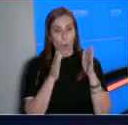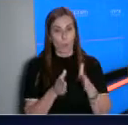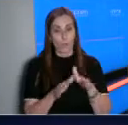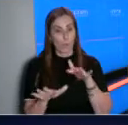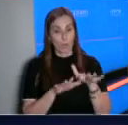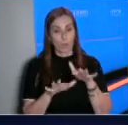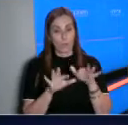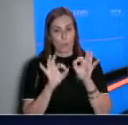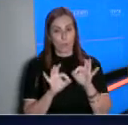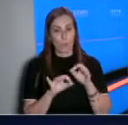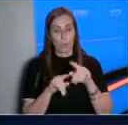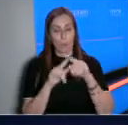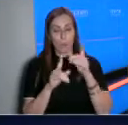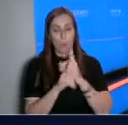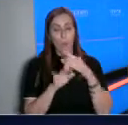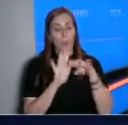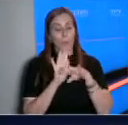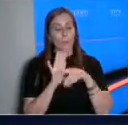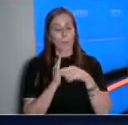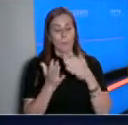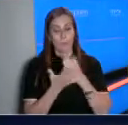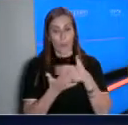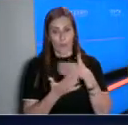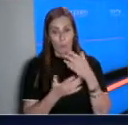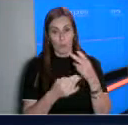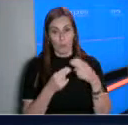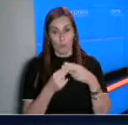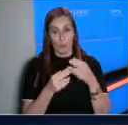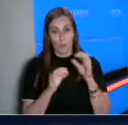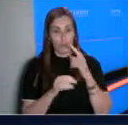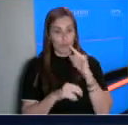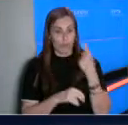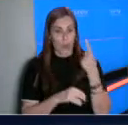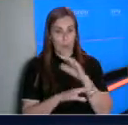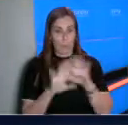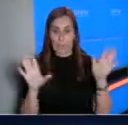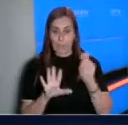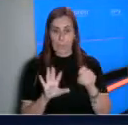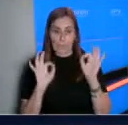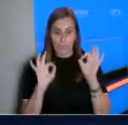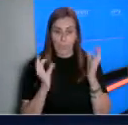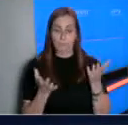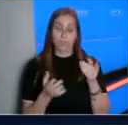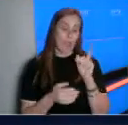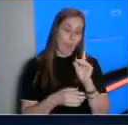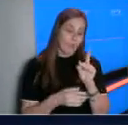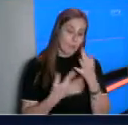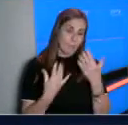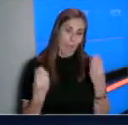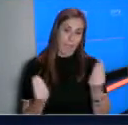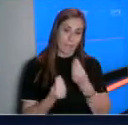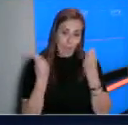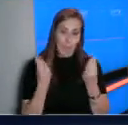גופים ממשלתיים ובעצם מול רגולטורים, מאחר וכבר אנחנו כמעט בעצם שנה ללא כנסת, אבל כמה